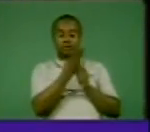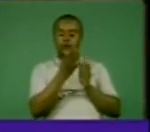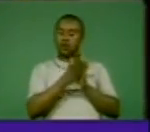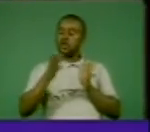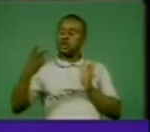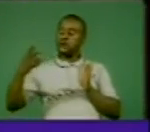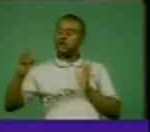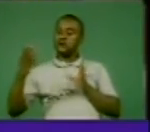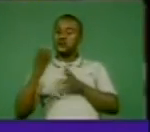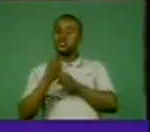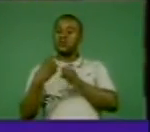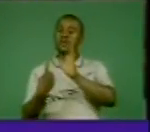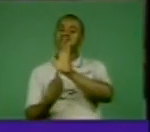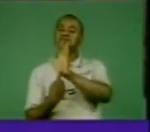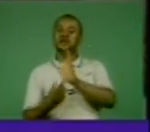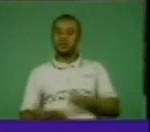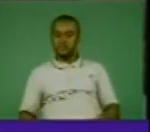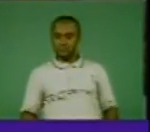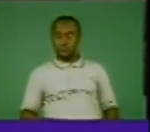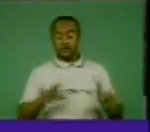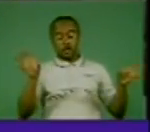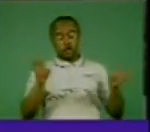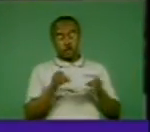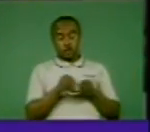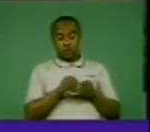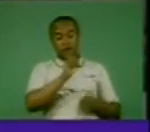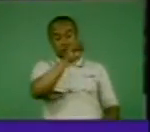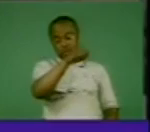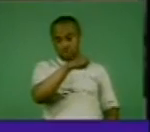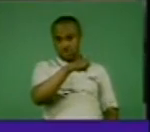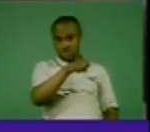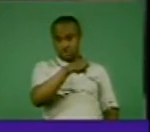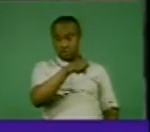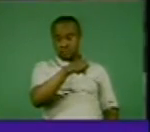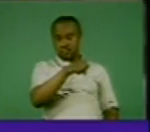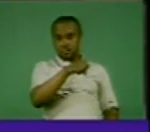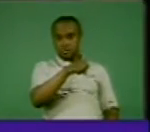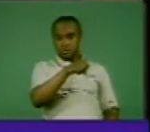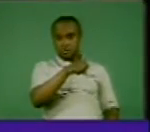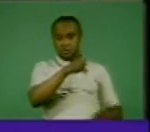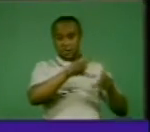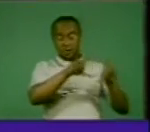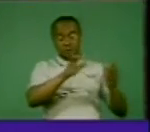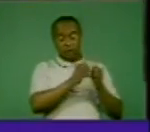kura 6. Jumla ya ndio ilikuwa ni ibara 11 ilikuwa ni kura